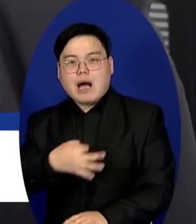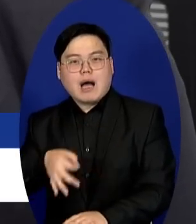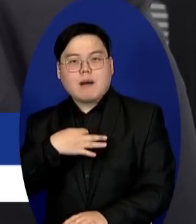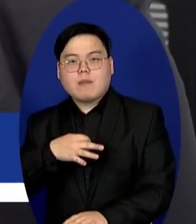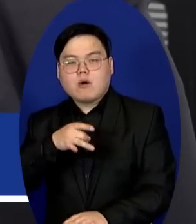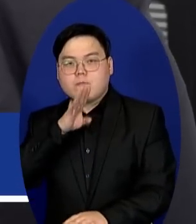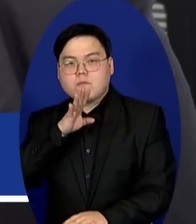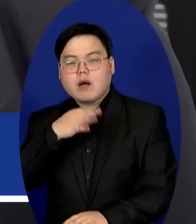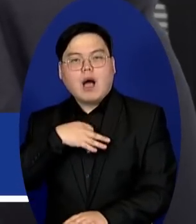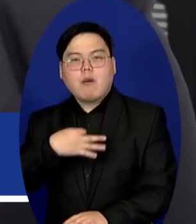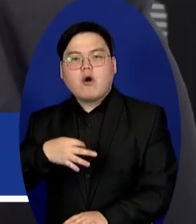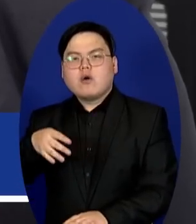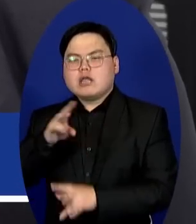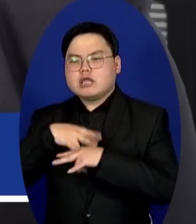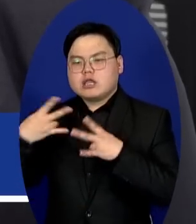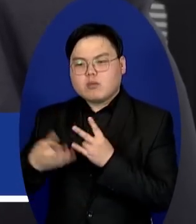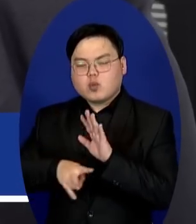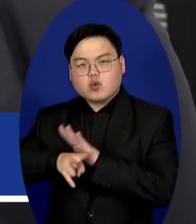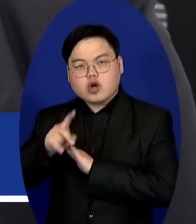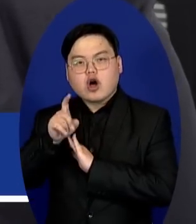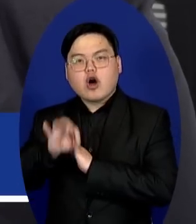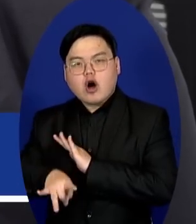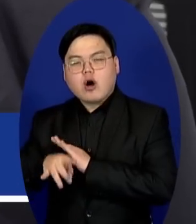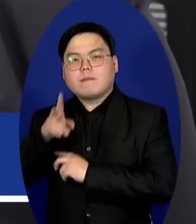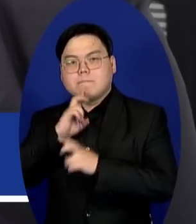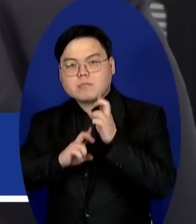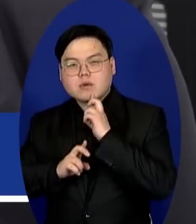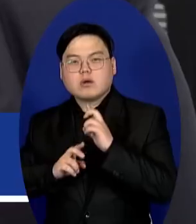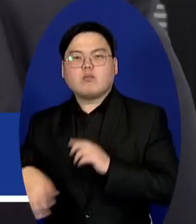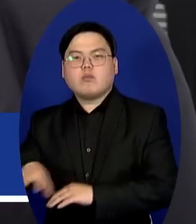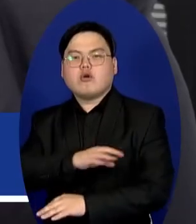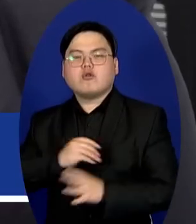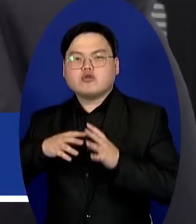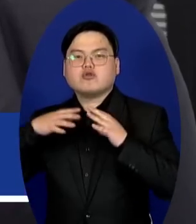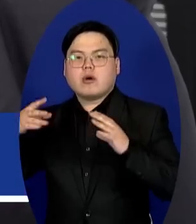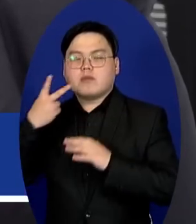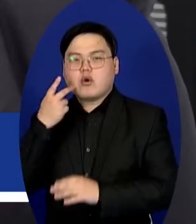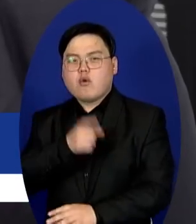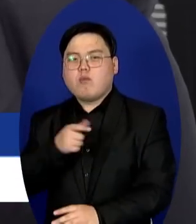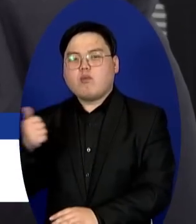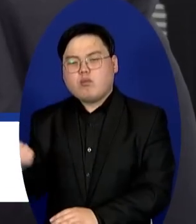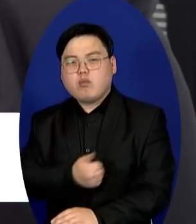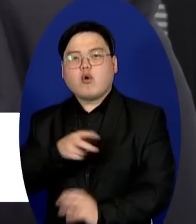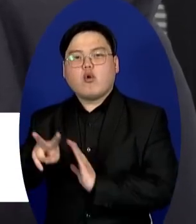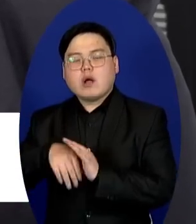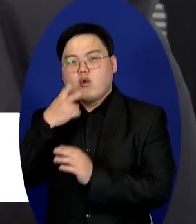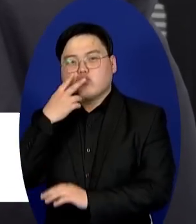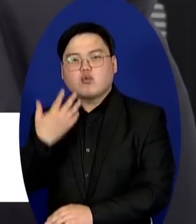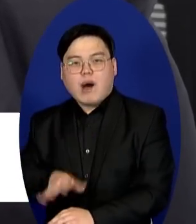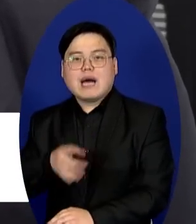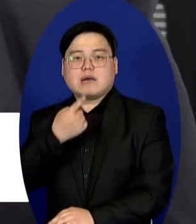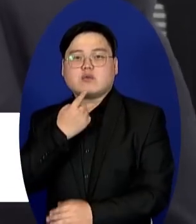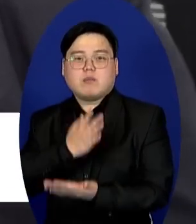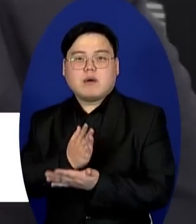боловчиг за нийгэмд үүсгэж байгаа хор уршиг бол нийтээр айгүй тийм том байдаг хүн болгон тохиолддог хор уршиг нь хэрэгэлдэхгүй ийм